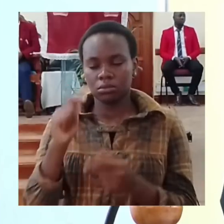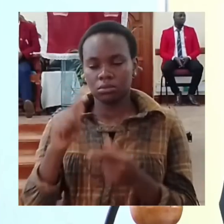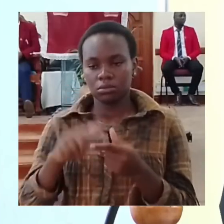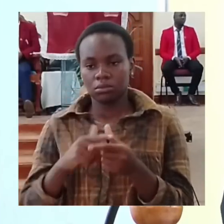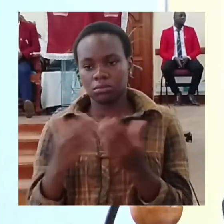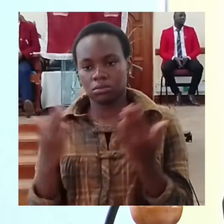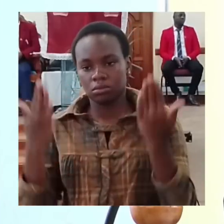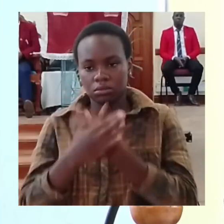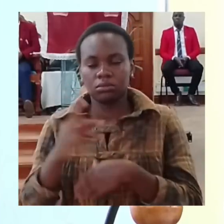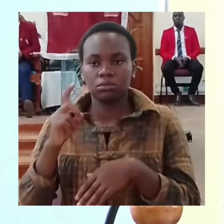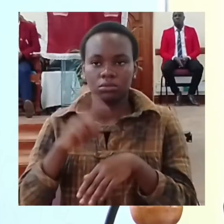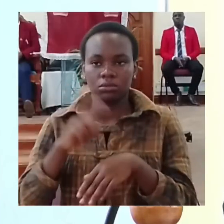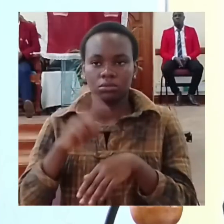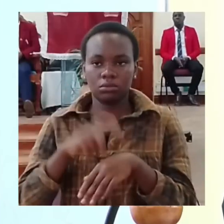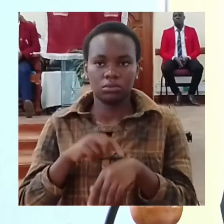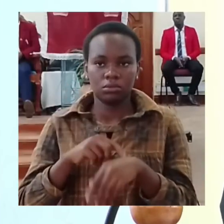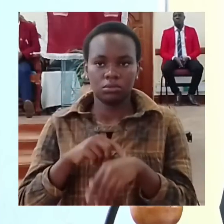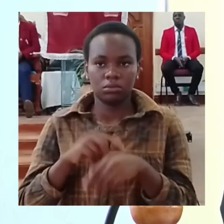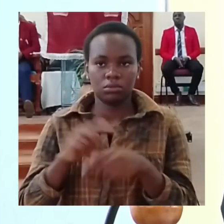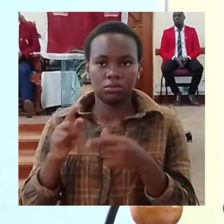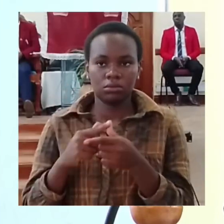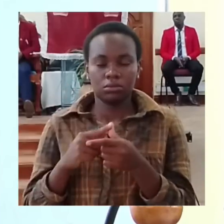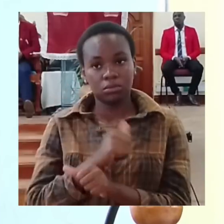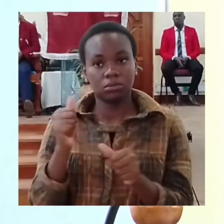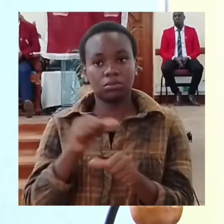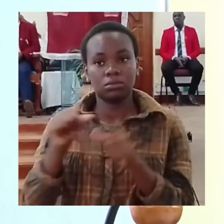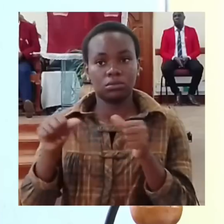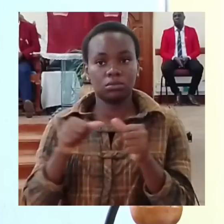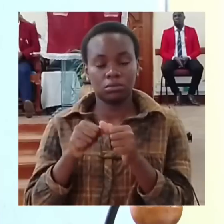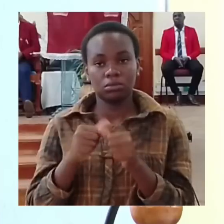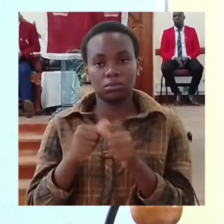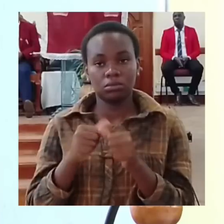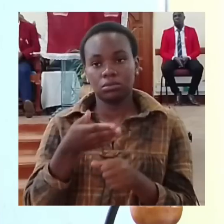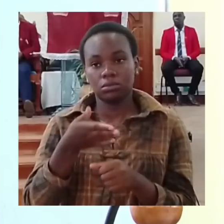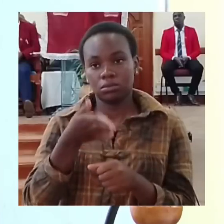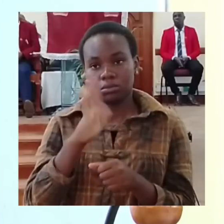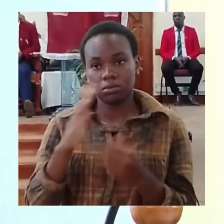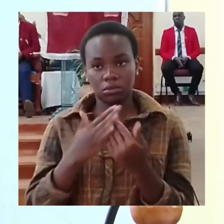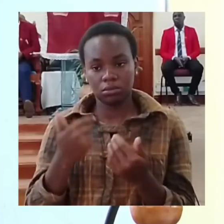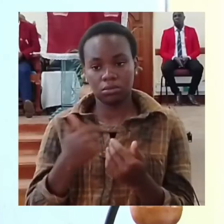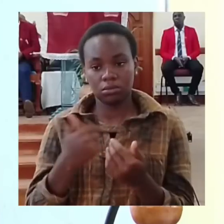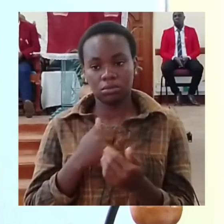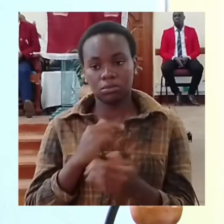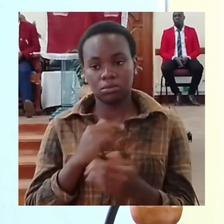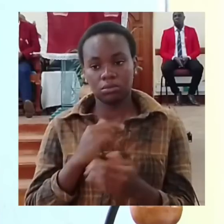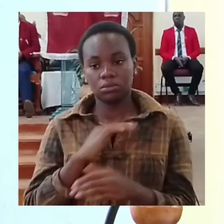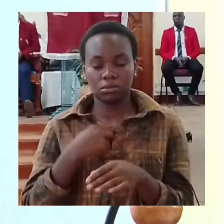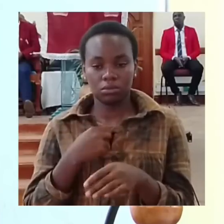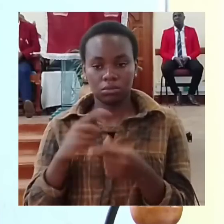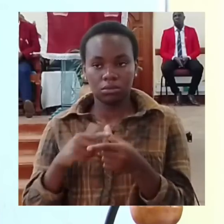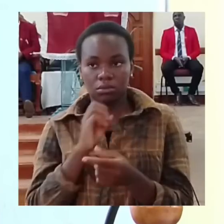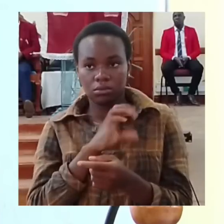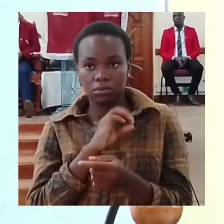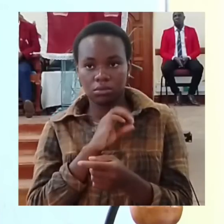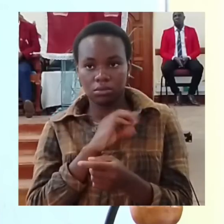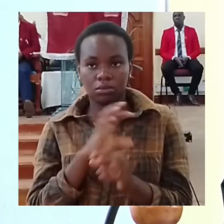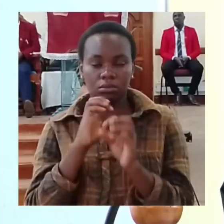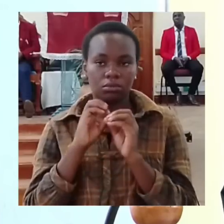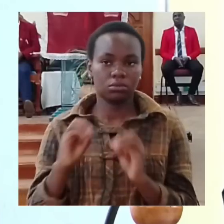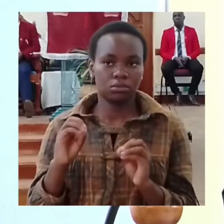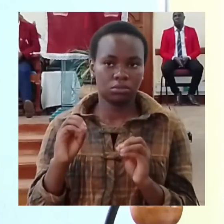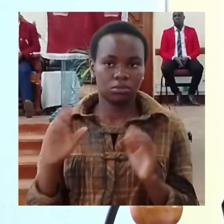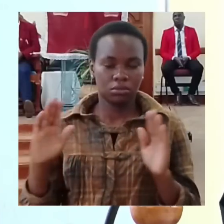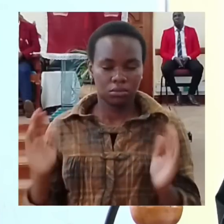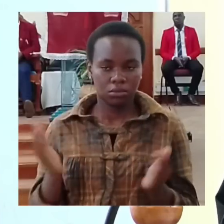hwaine akamenya ati Jehova niwe mũrĩithi wakwa. Ndire kĩndũ ingĩka atĩa? He